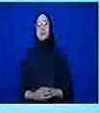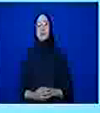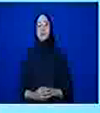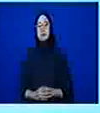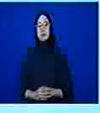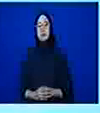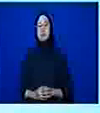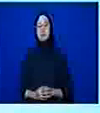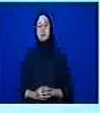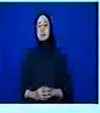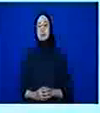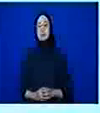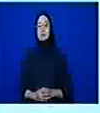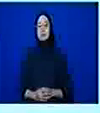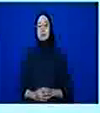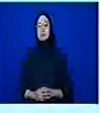seolah-olah